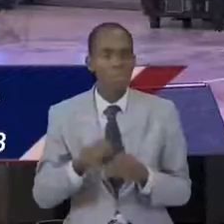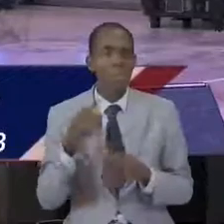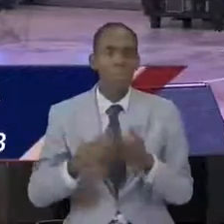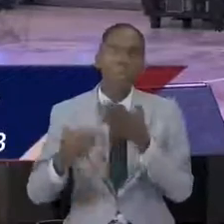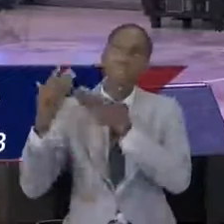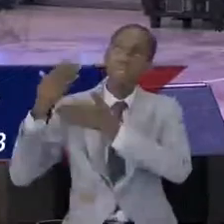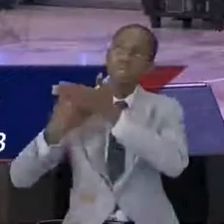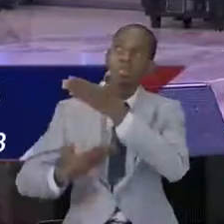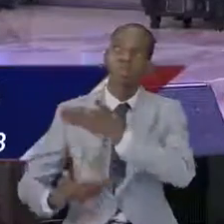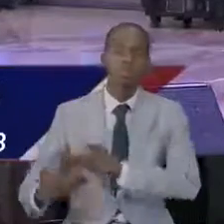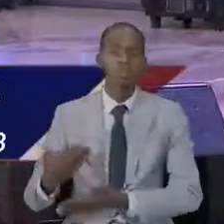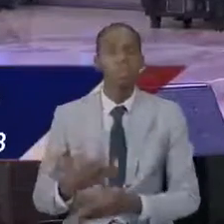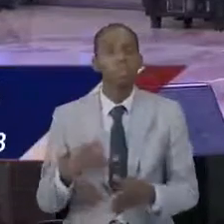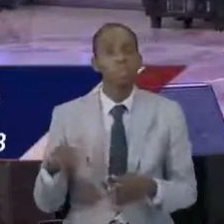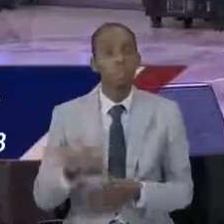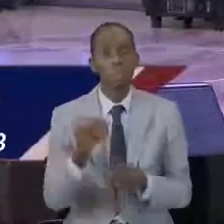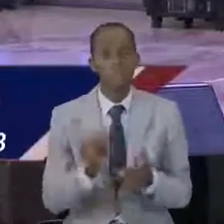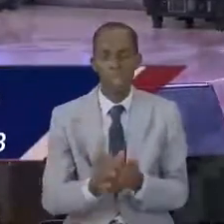la génération